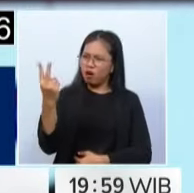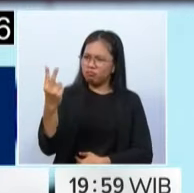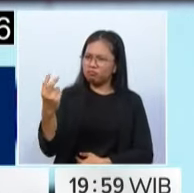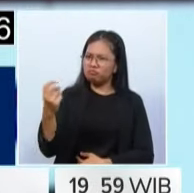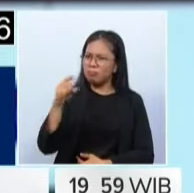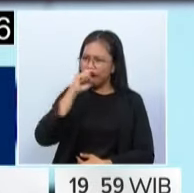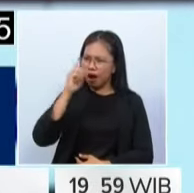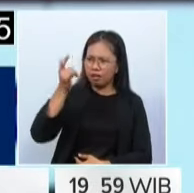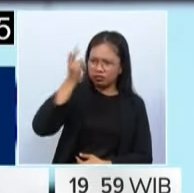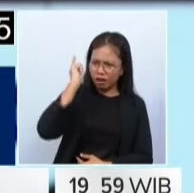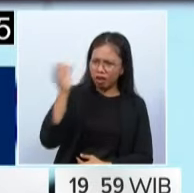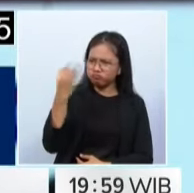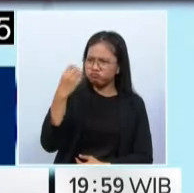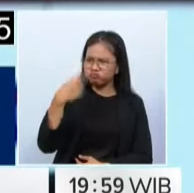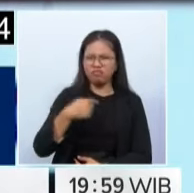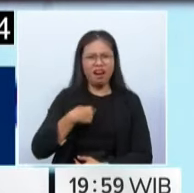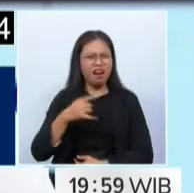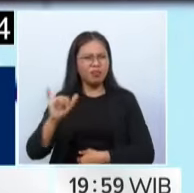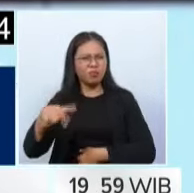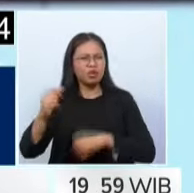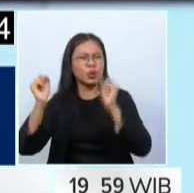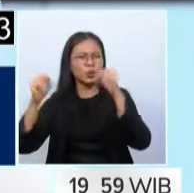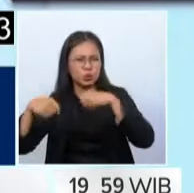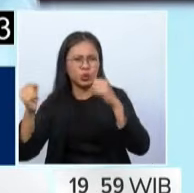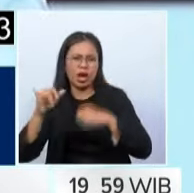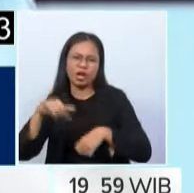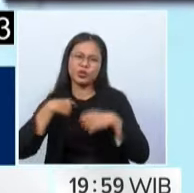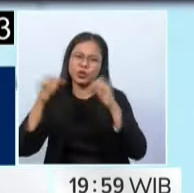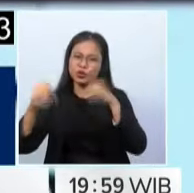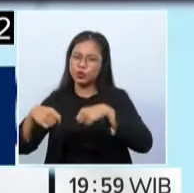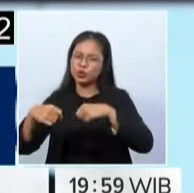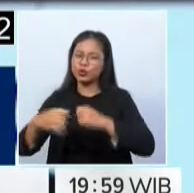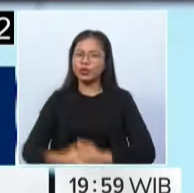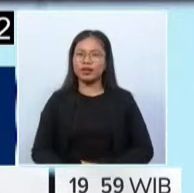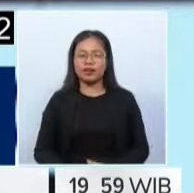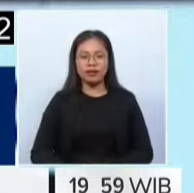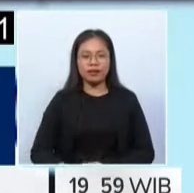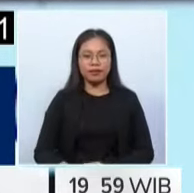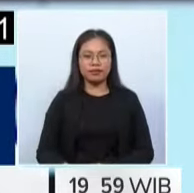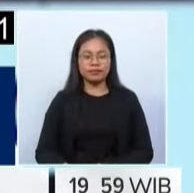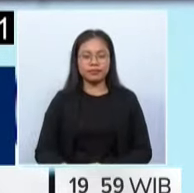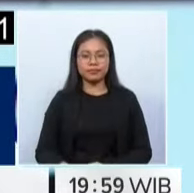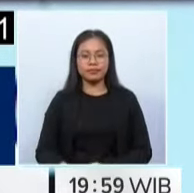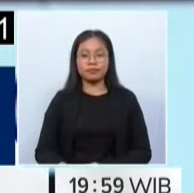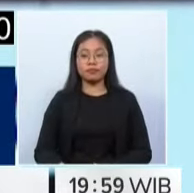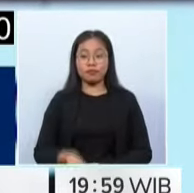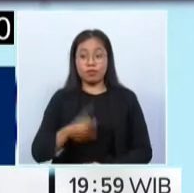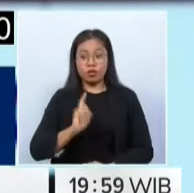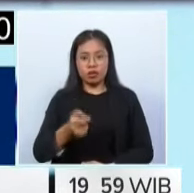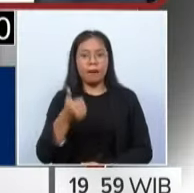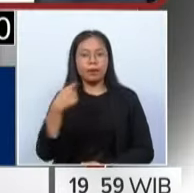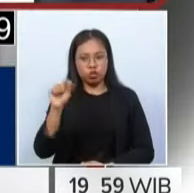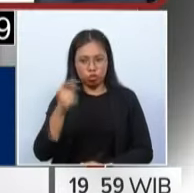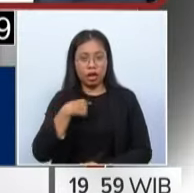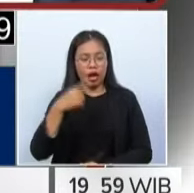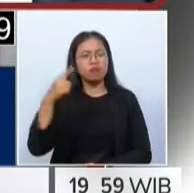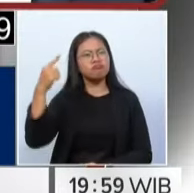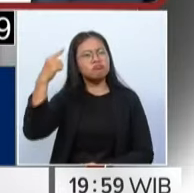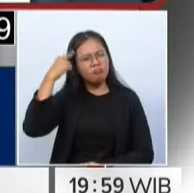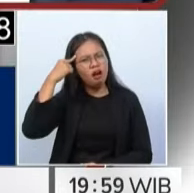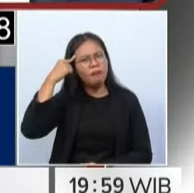Ganjar ya I kalau kalau kalau benar masuk akal saya setuju